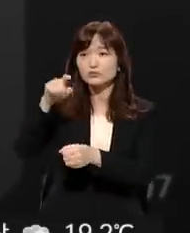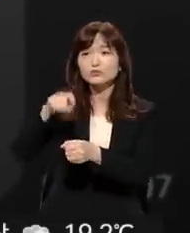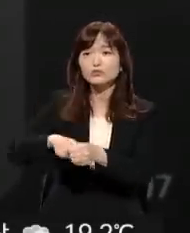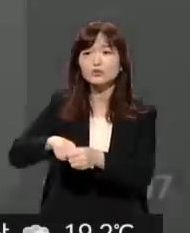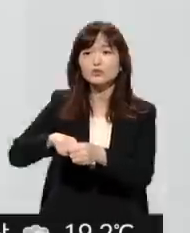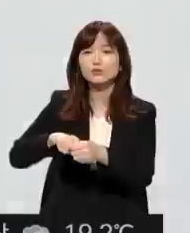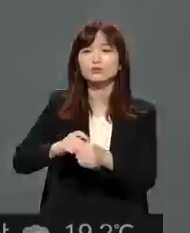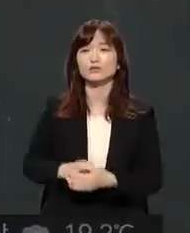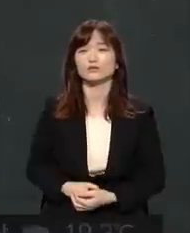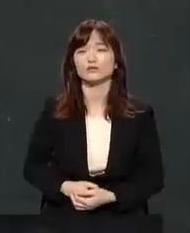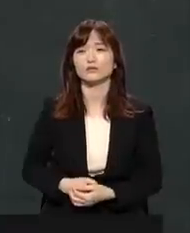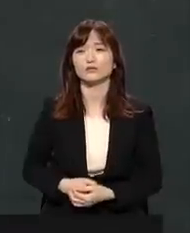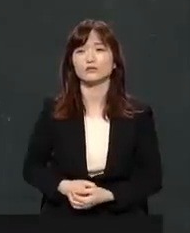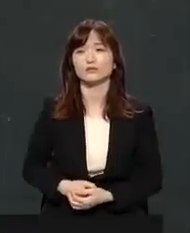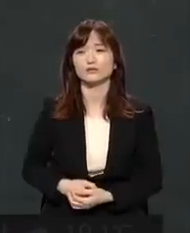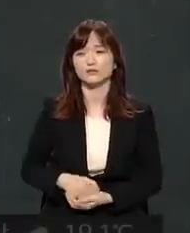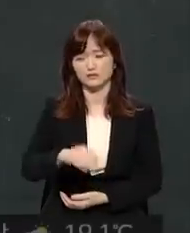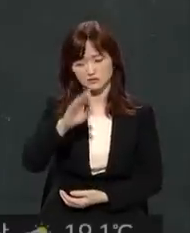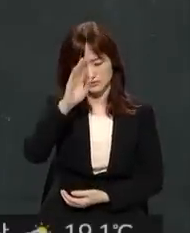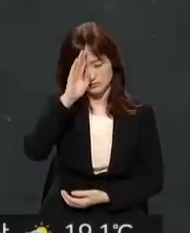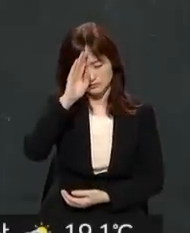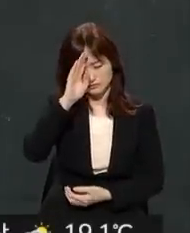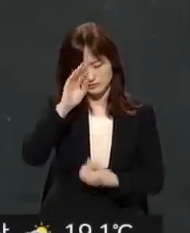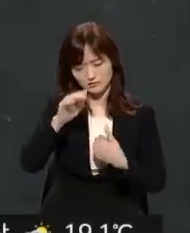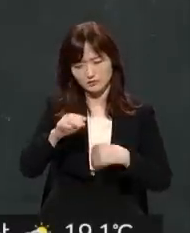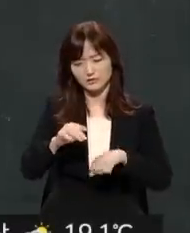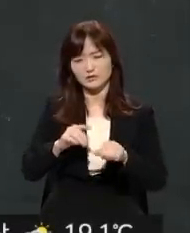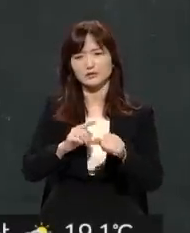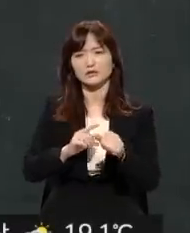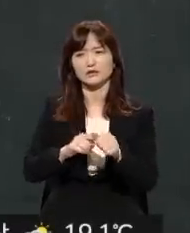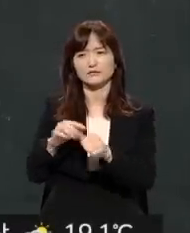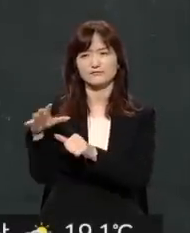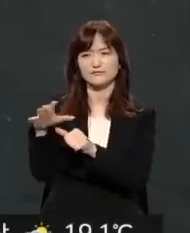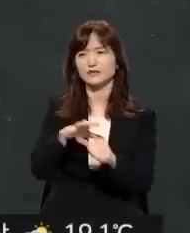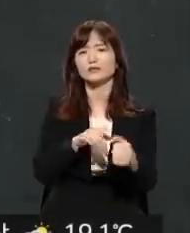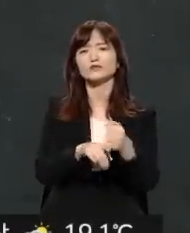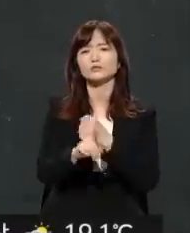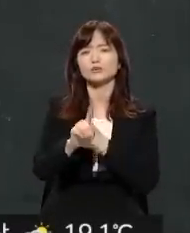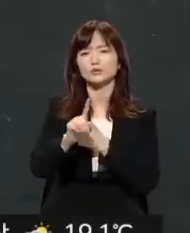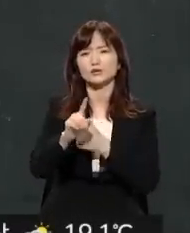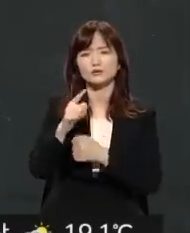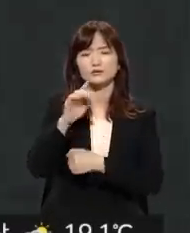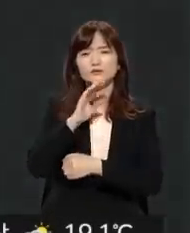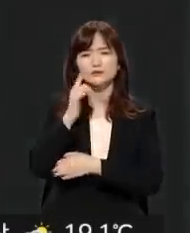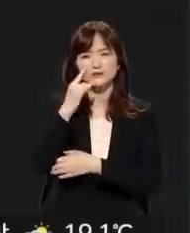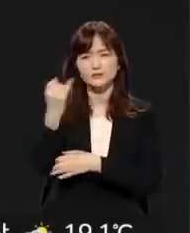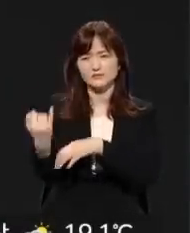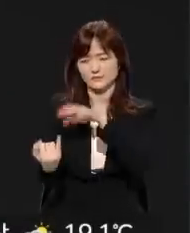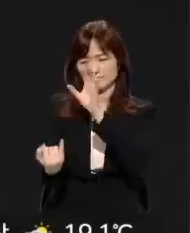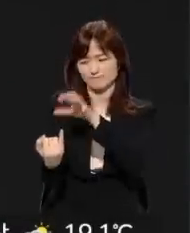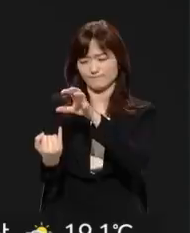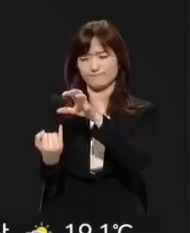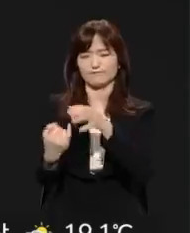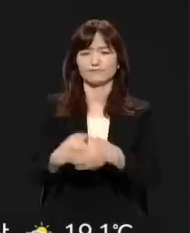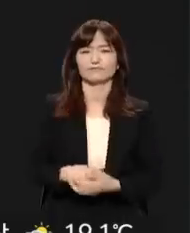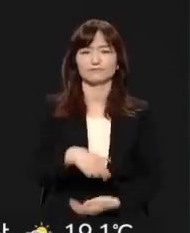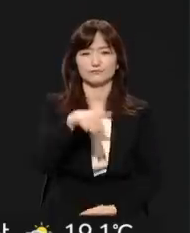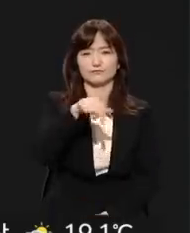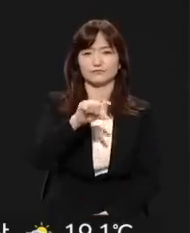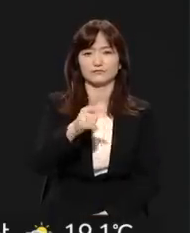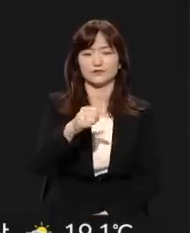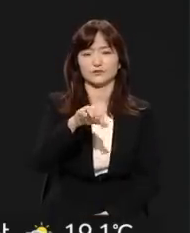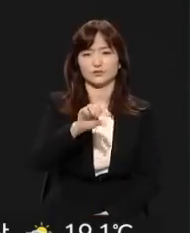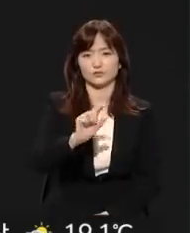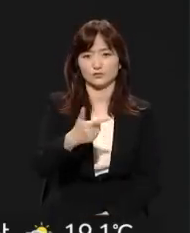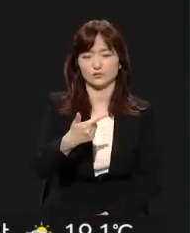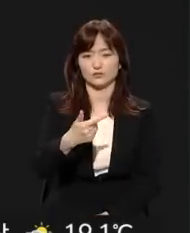아들을 사지로 몰고 가는지 모르겠다면서 이 전우원 씨의 친모를 비난했습니다. 그렇군요. 또 뭐 전우원 씨가